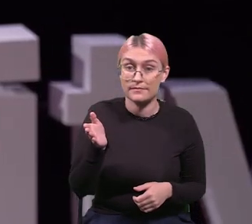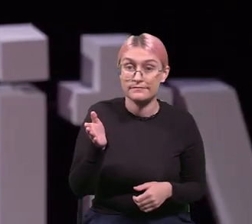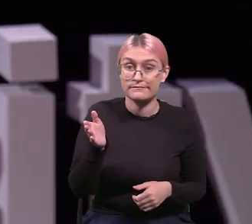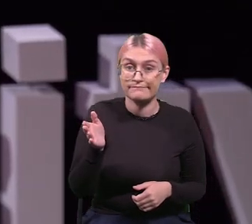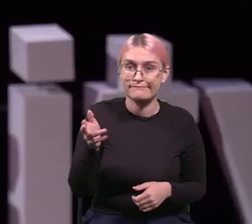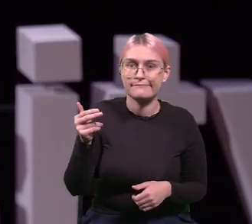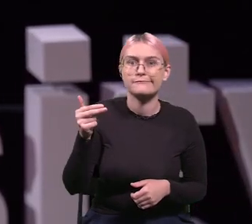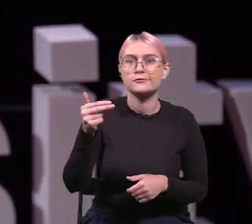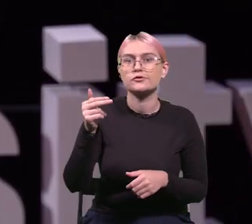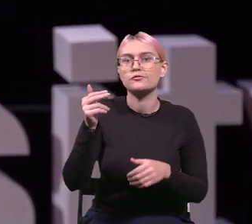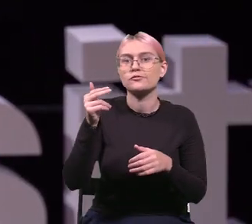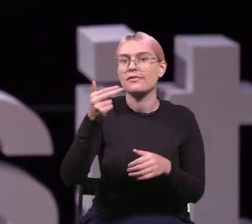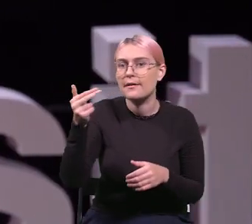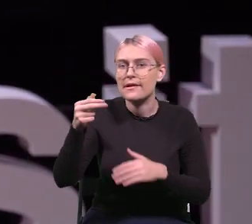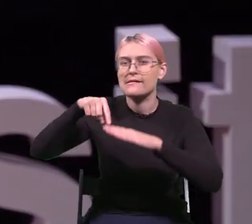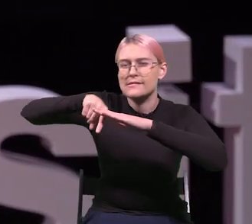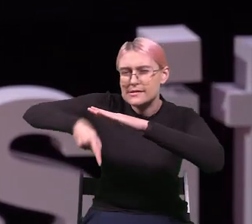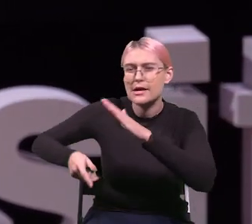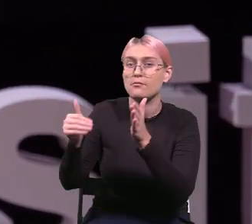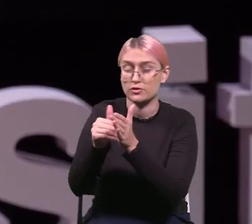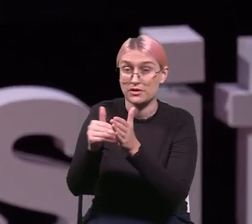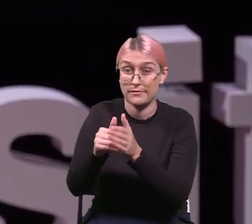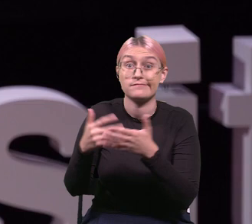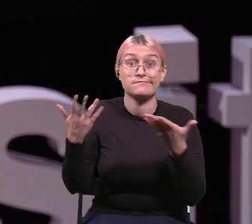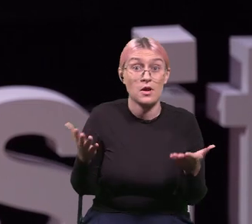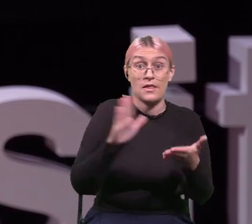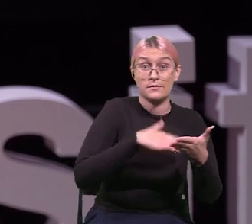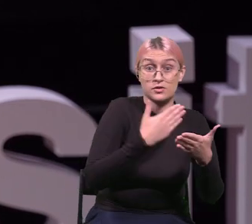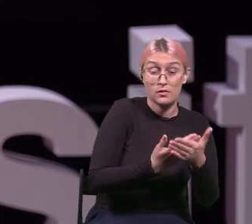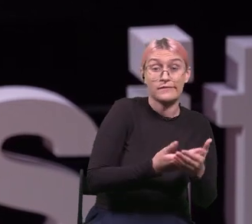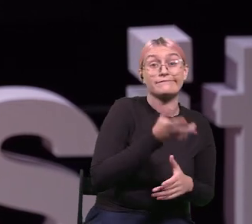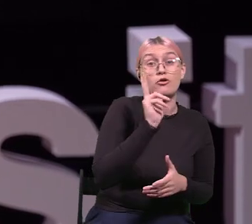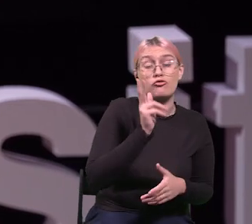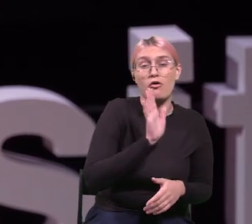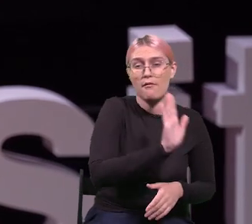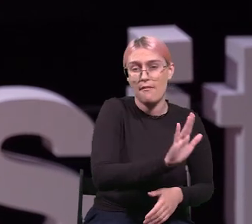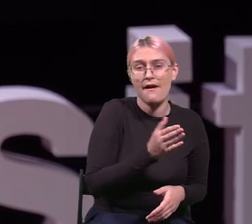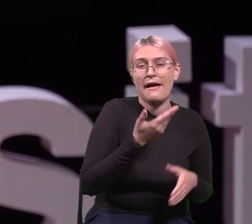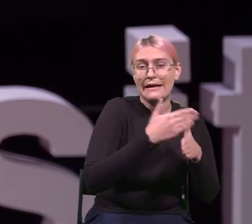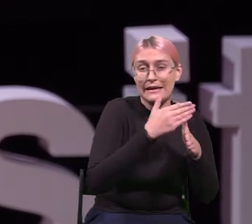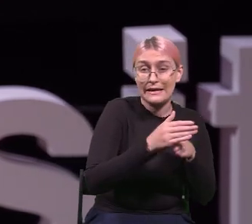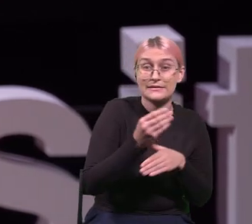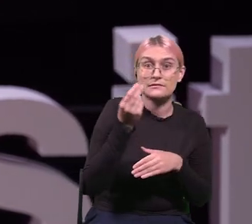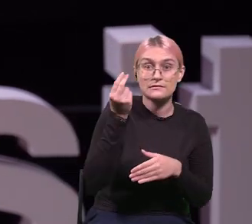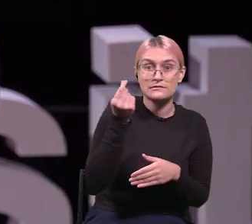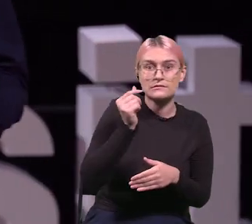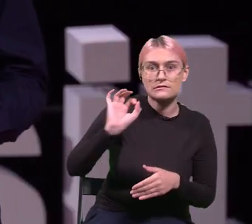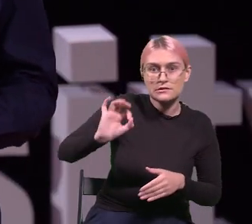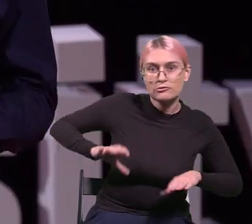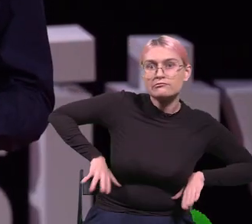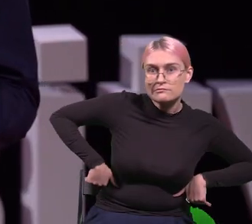kiedy wartość franka rosła, a wartość złotówki spadała. Ich rata rosła i oni nie bardzo wiedzieli